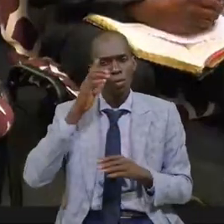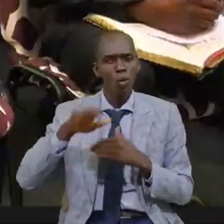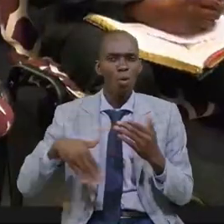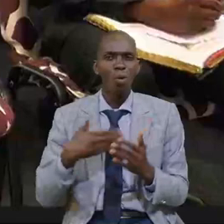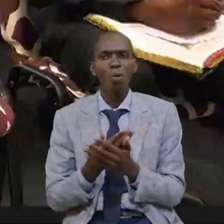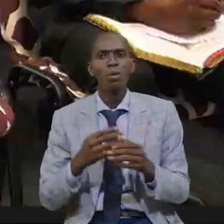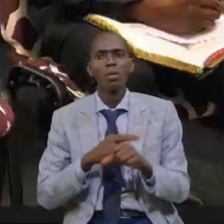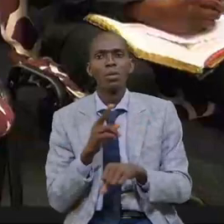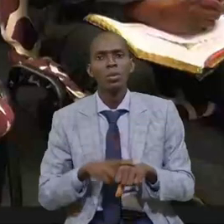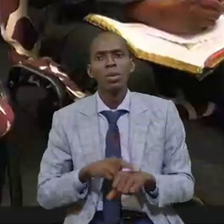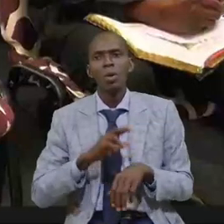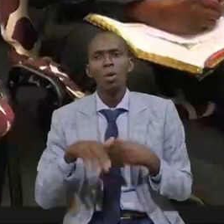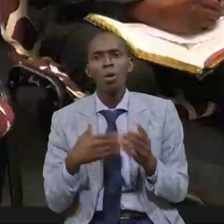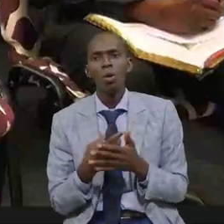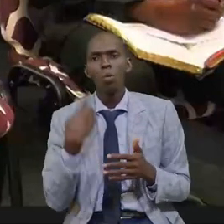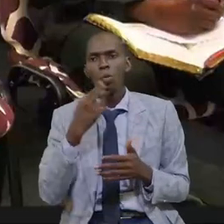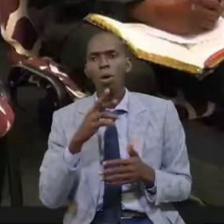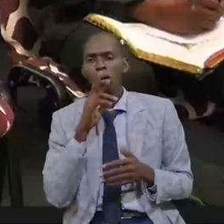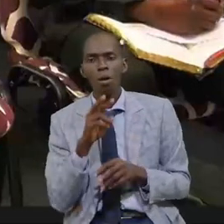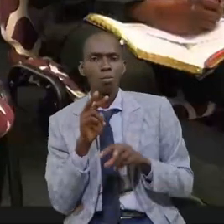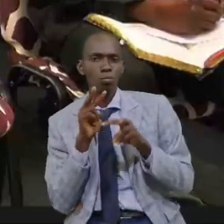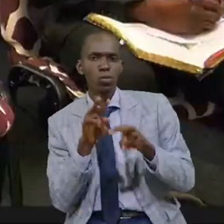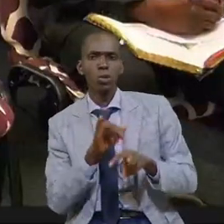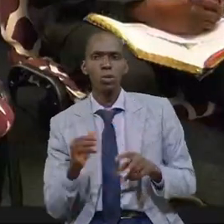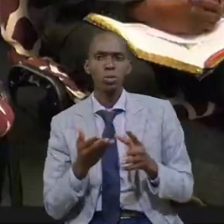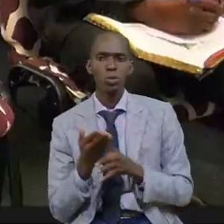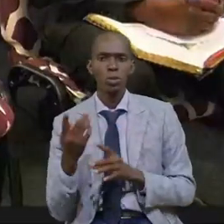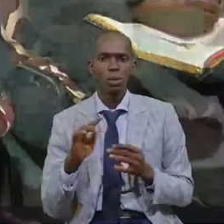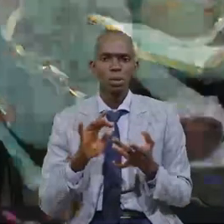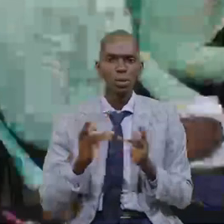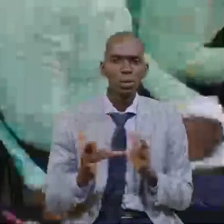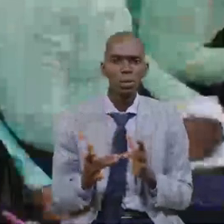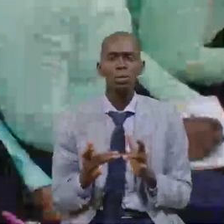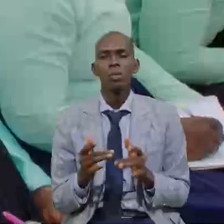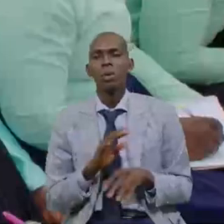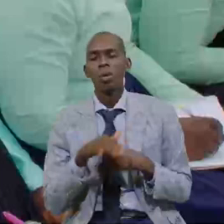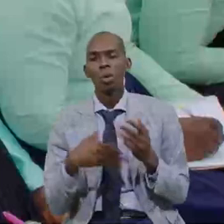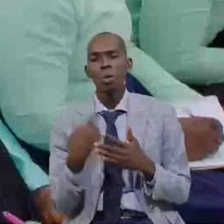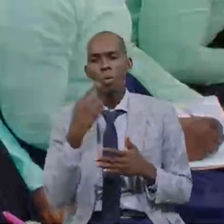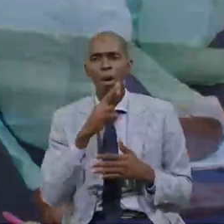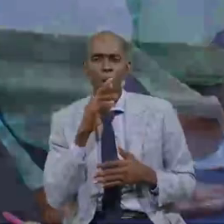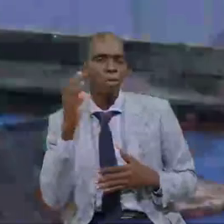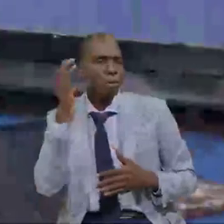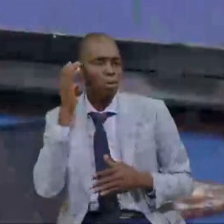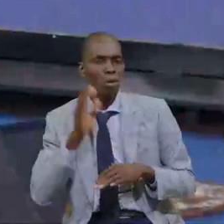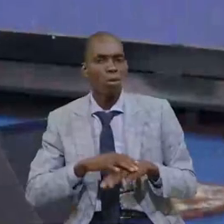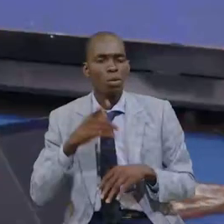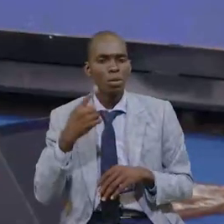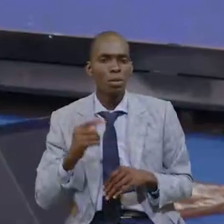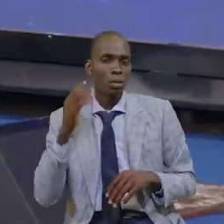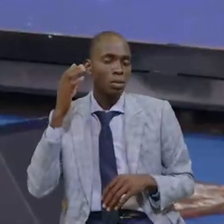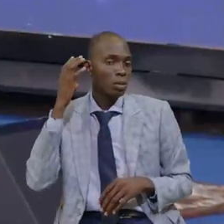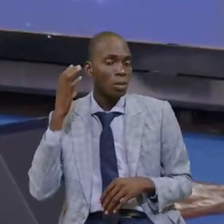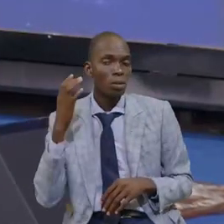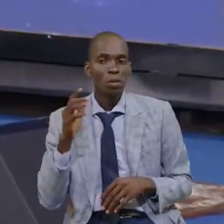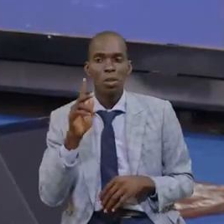nations. Ceux qui sont en ligne, vous qui nous suivez par la télévision, ou ceux qui nous écoutent à la radio,